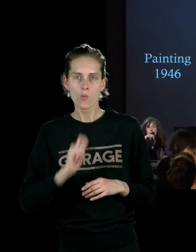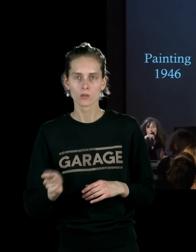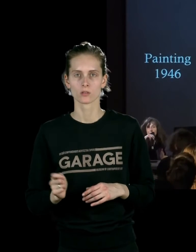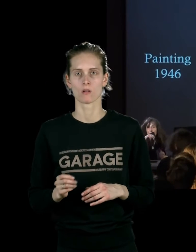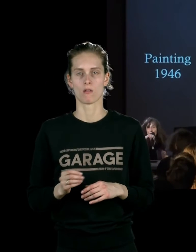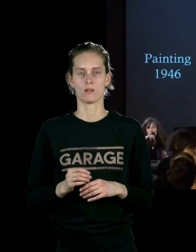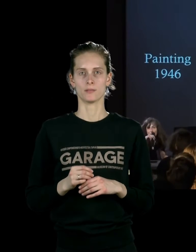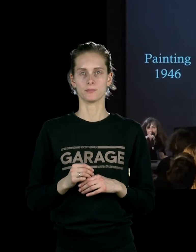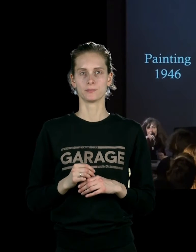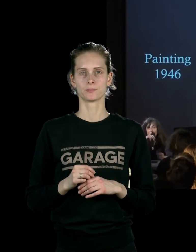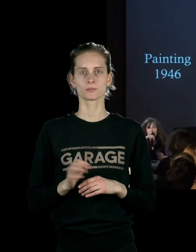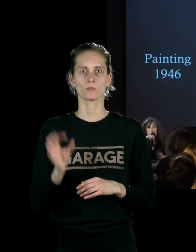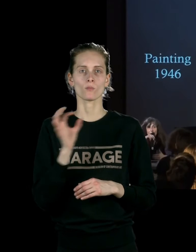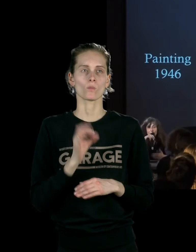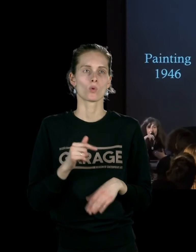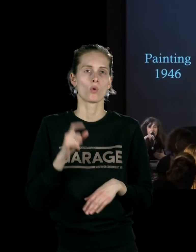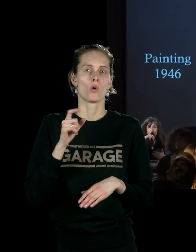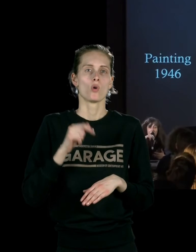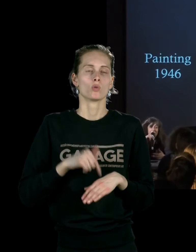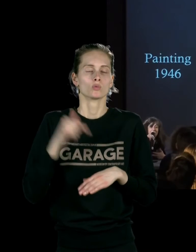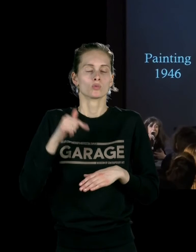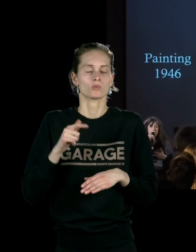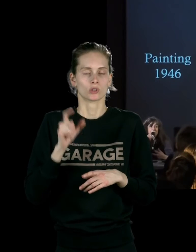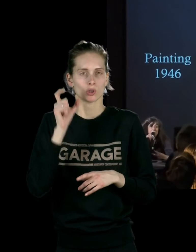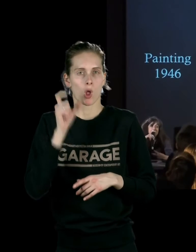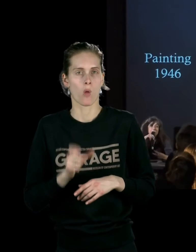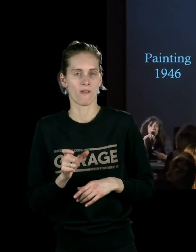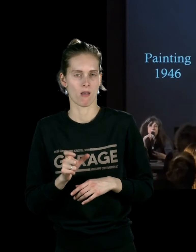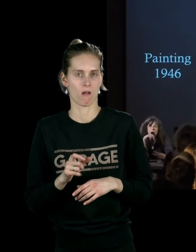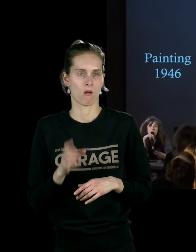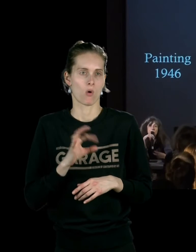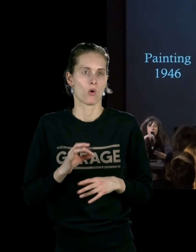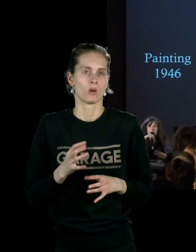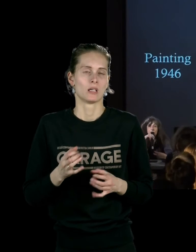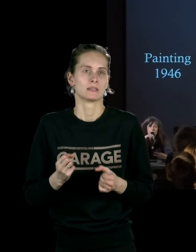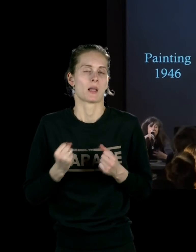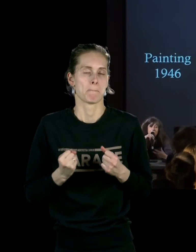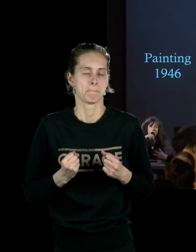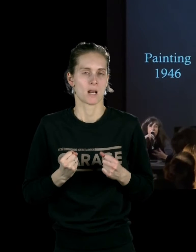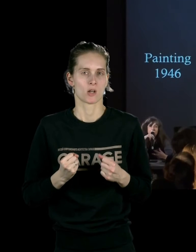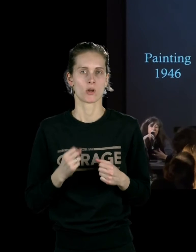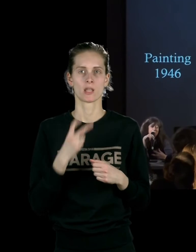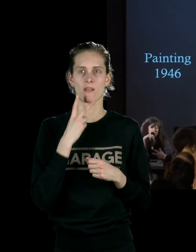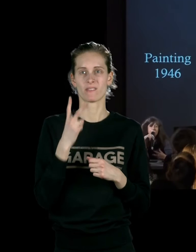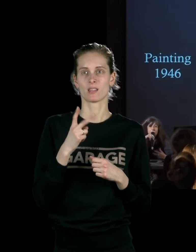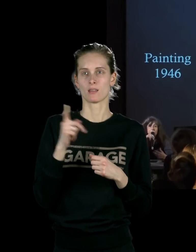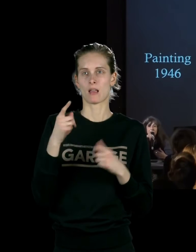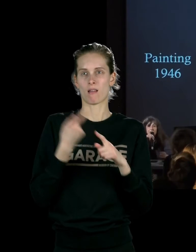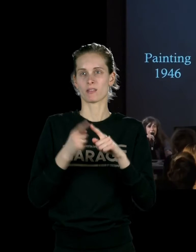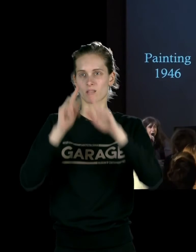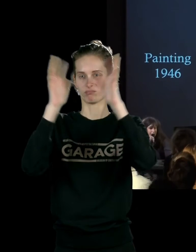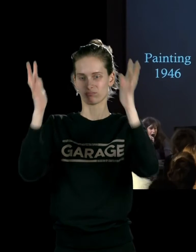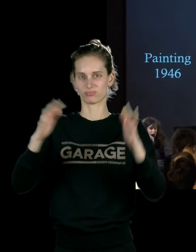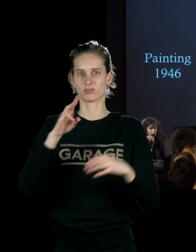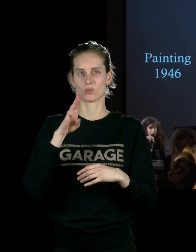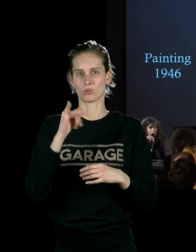конечно, увидеть переживание ужасов войны, ну и вообще ужасов некого вот предельного напряжения человека, как бы некого плотского